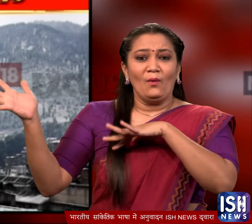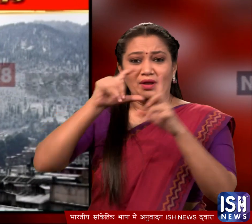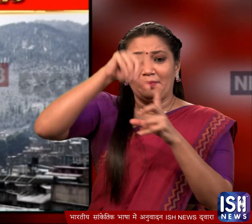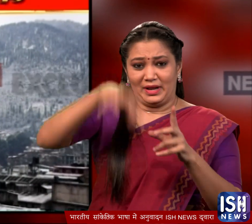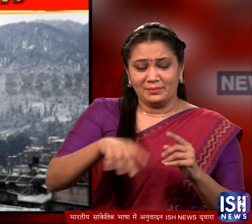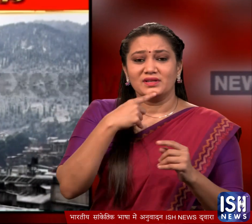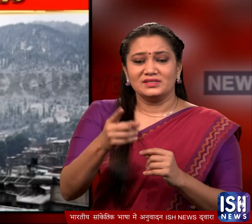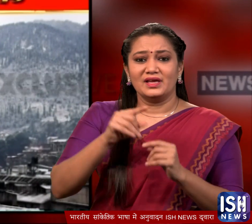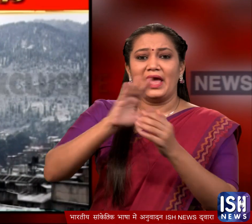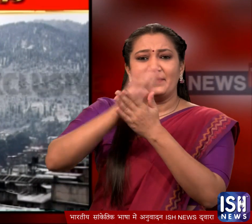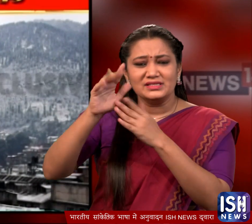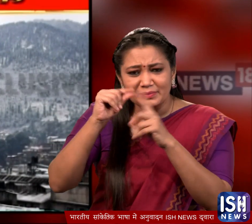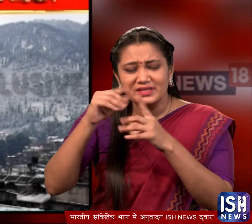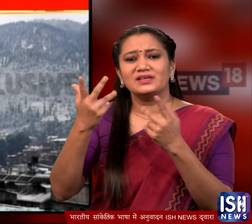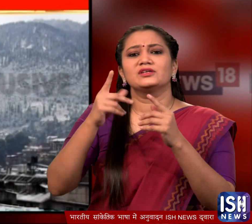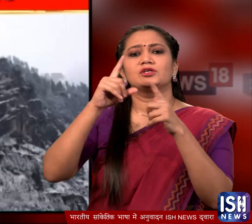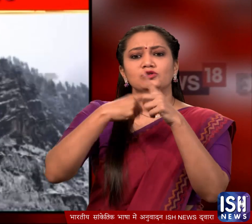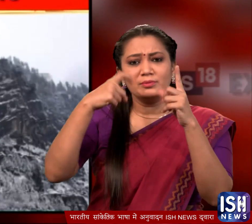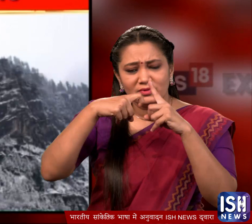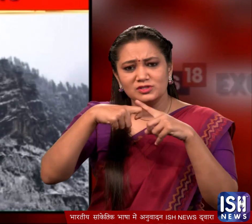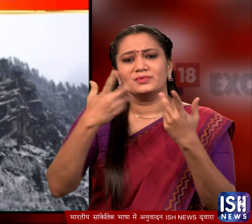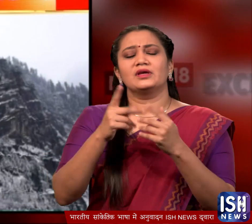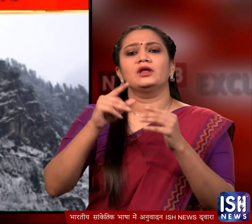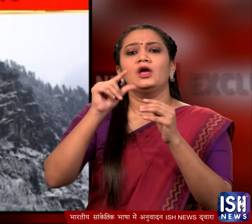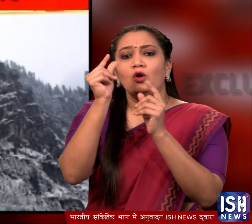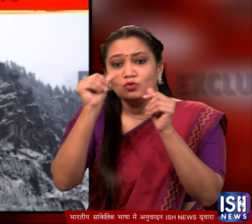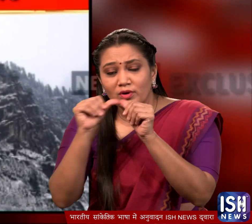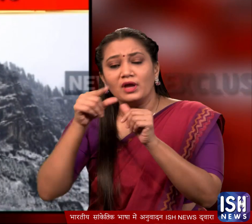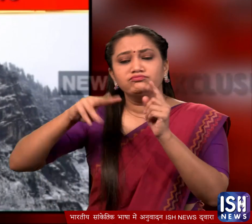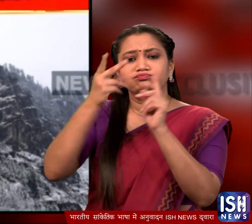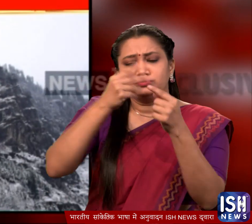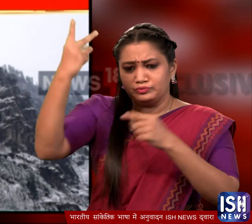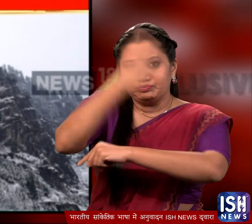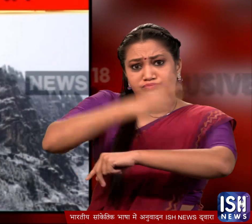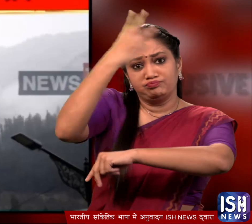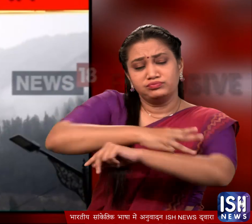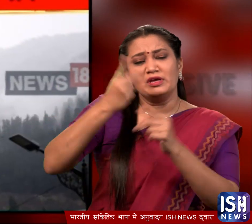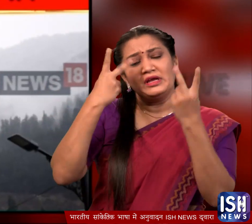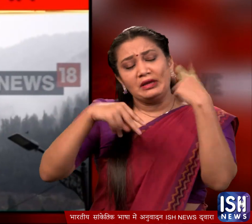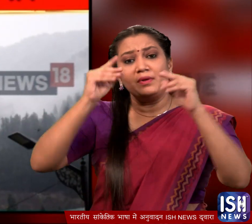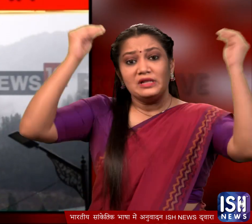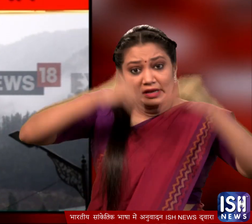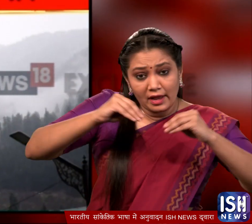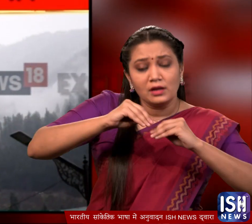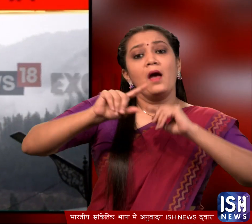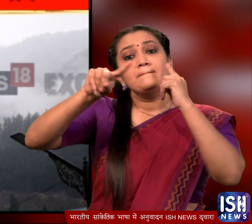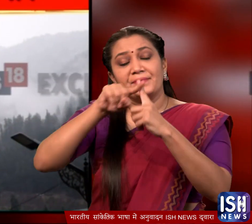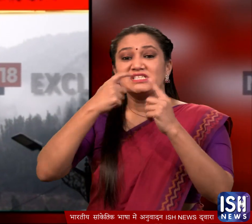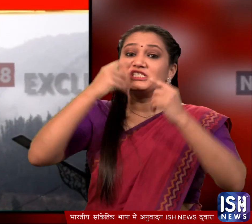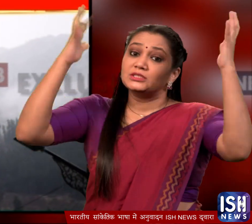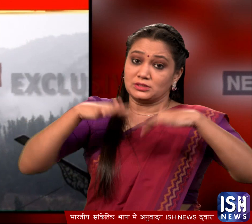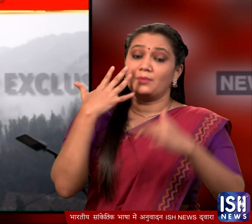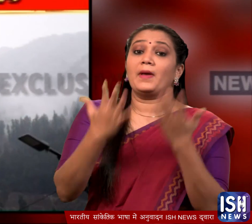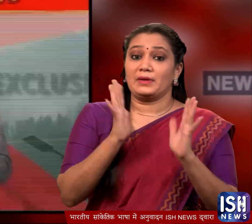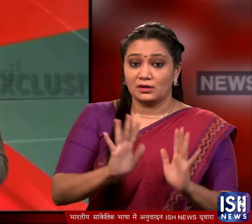ये चेतावनी जारी की गई कि हिमाचल समेत जम्मू कश्मीर और उत्तराखंड के पहाड़ी इलाकों में अगले 2-3 दिन के अंदर भारी बारिश के बाद बर्फ भी